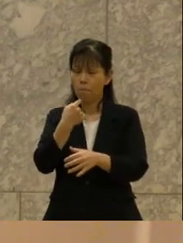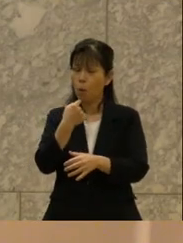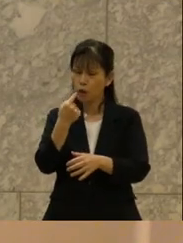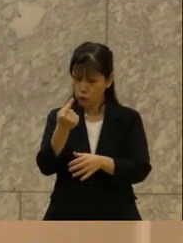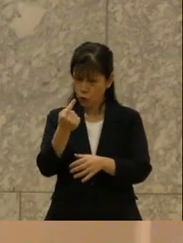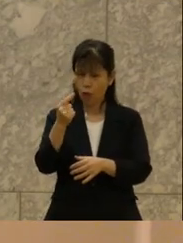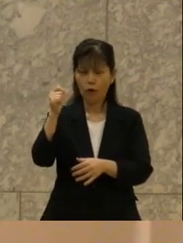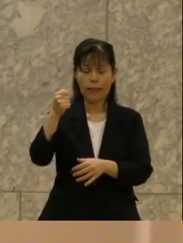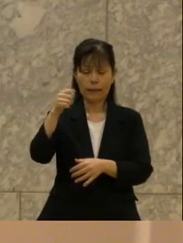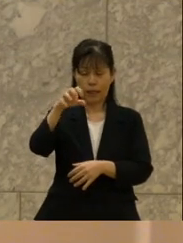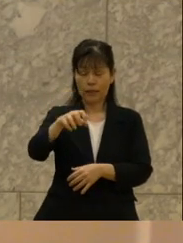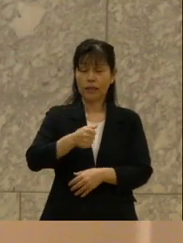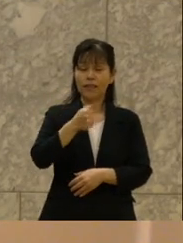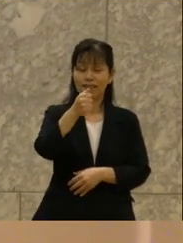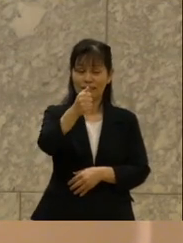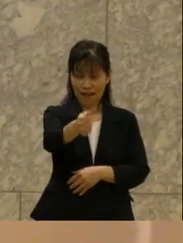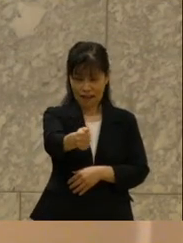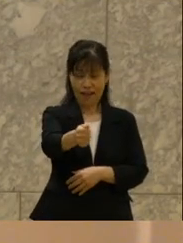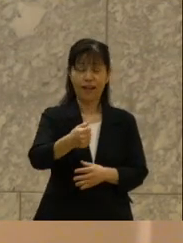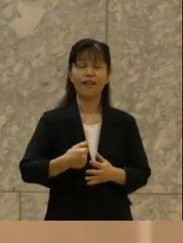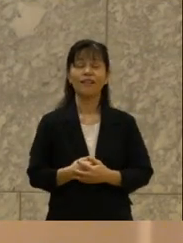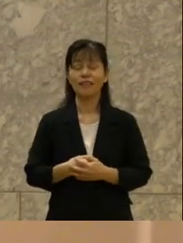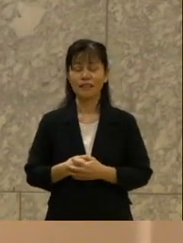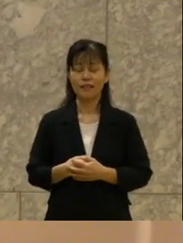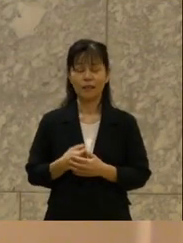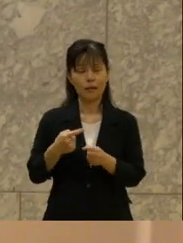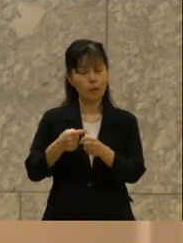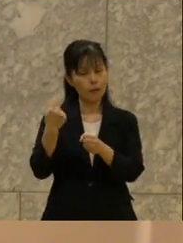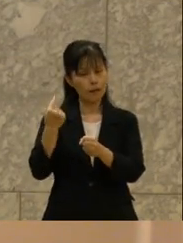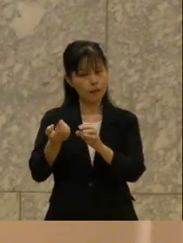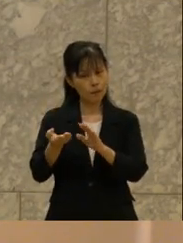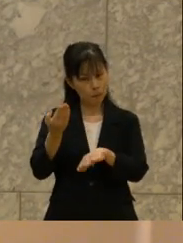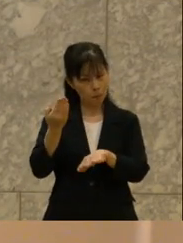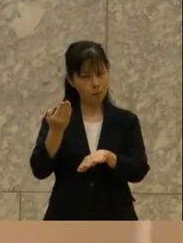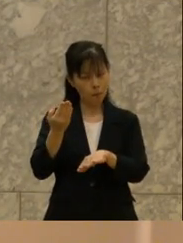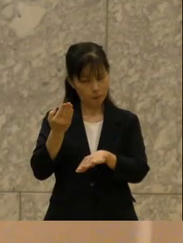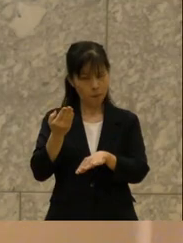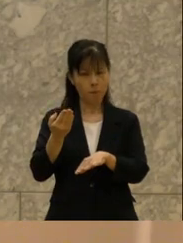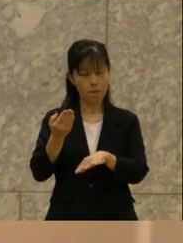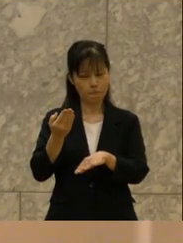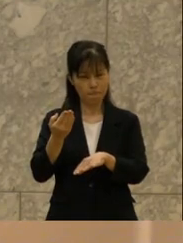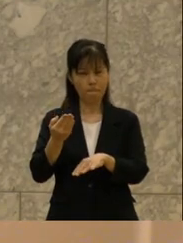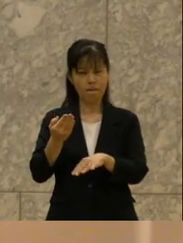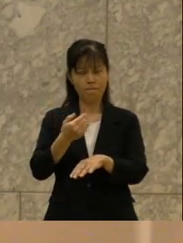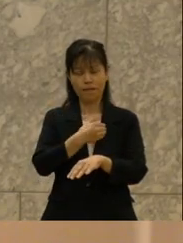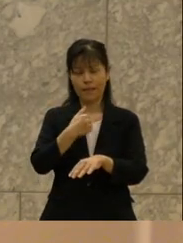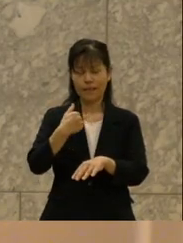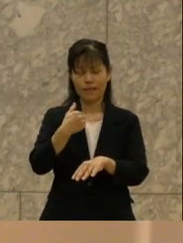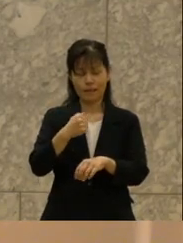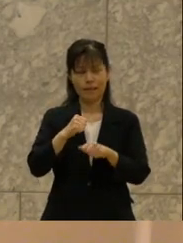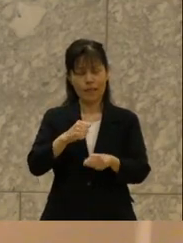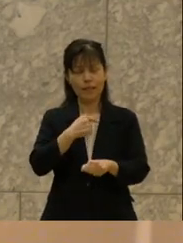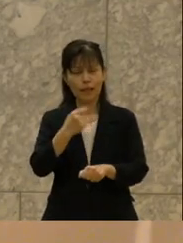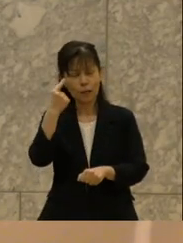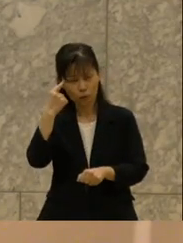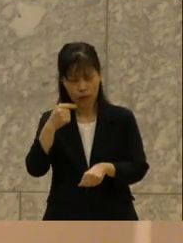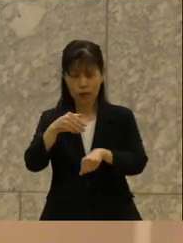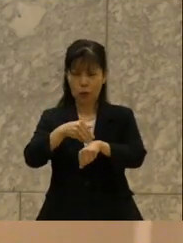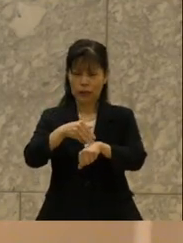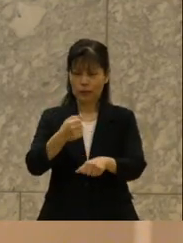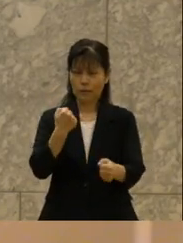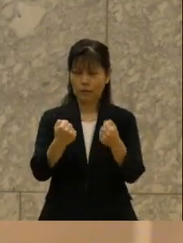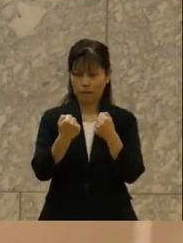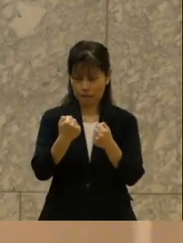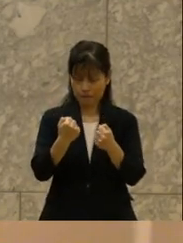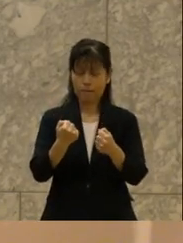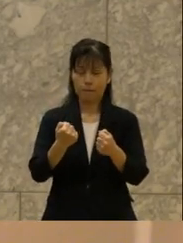行ってその去年以上のことをやろうと思ってじトレーニングが現地の選手